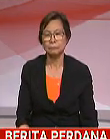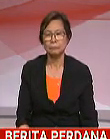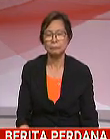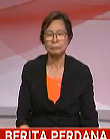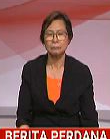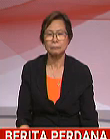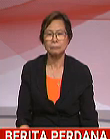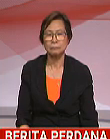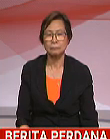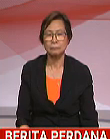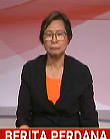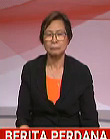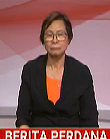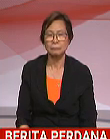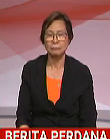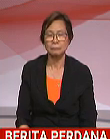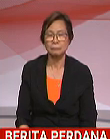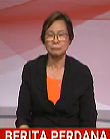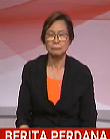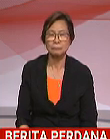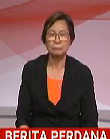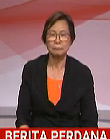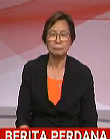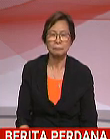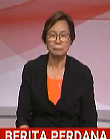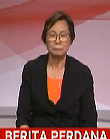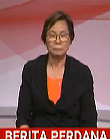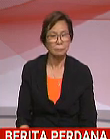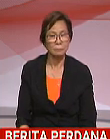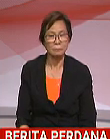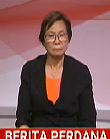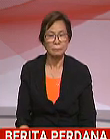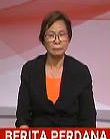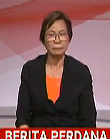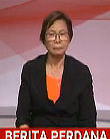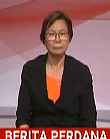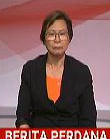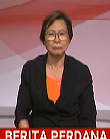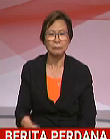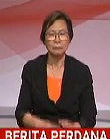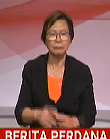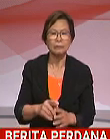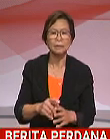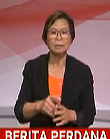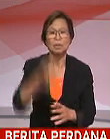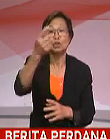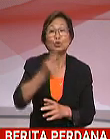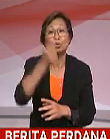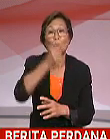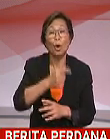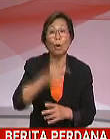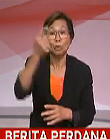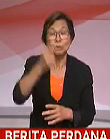yang rata-rata latar belakangnya mengenai kes dadah, berkaitan dadah, ujian negligenya adalah positif